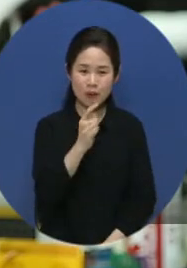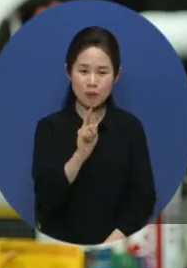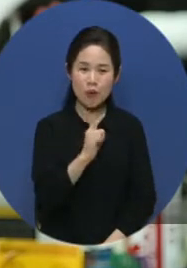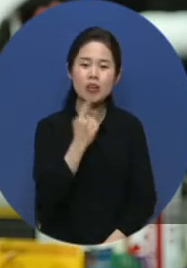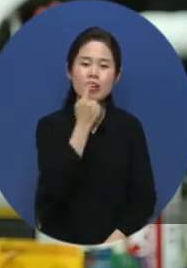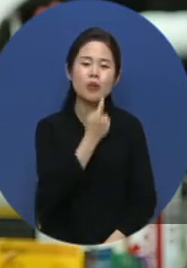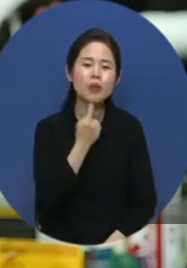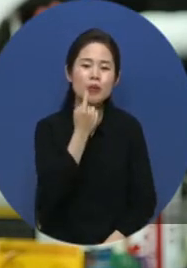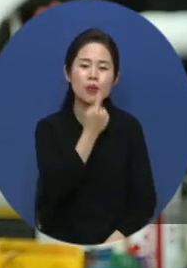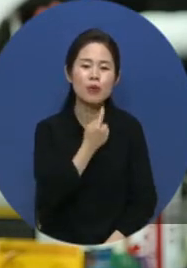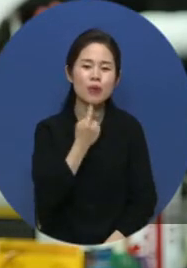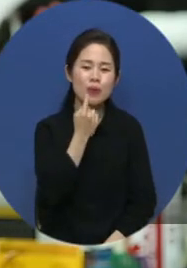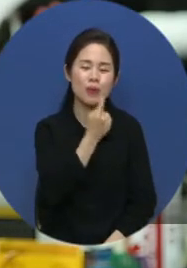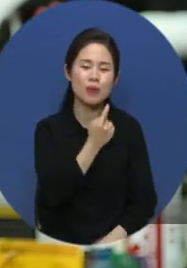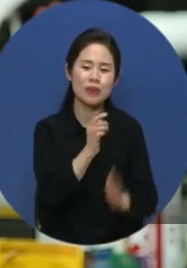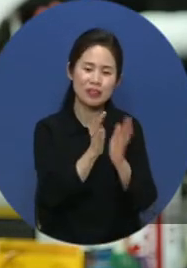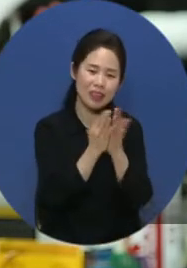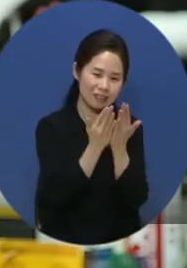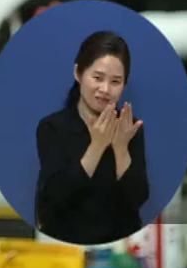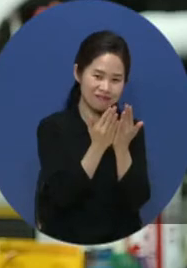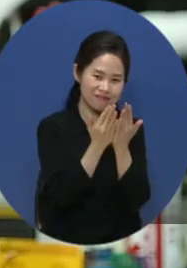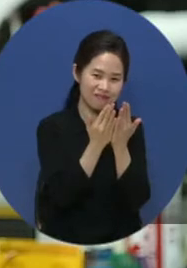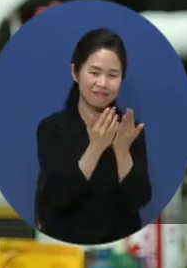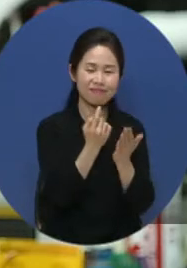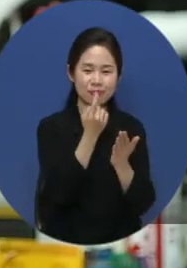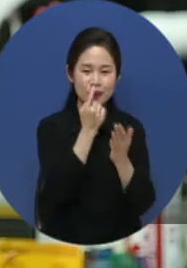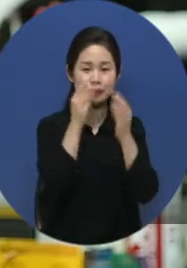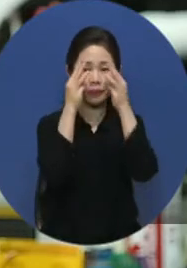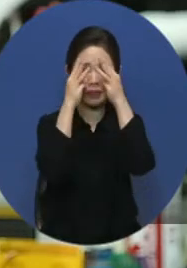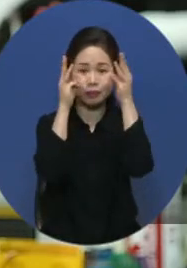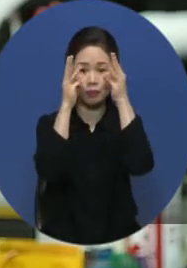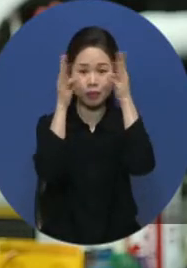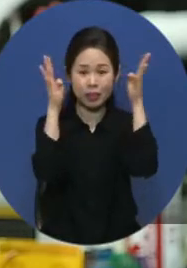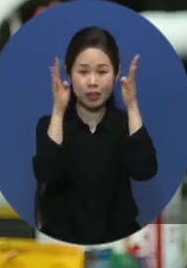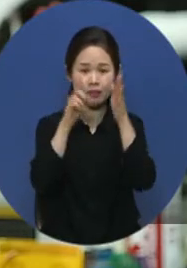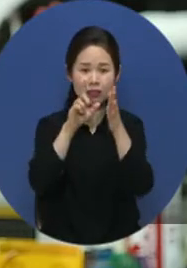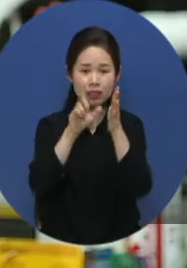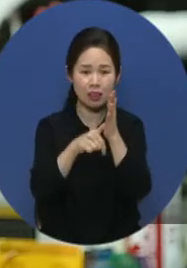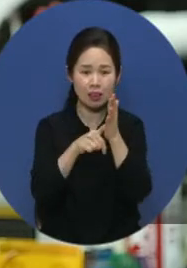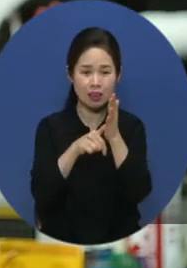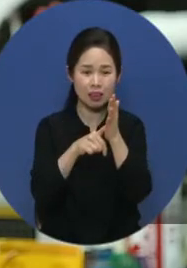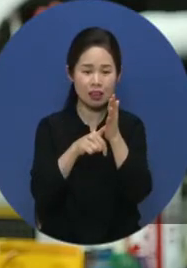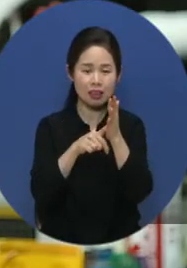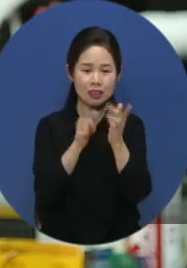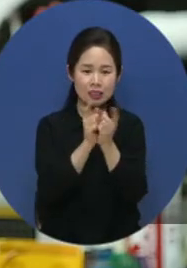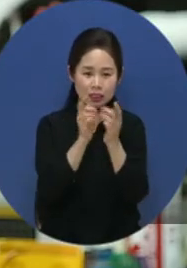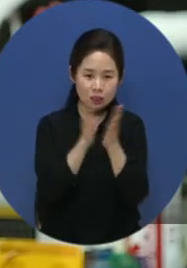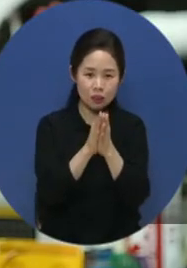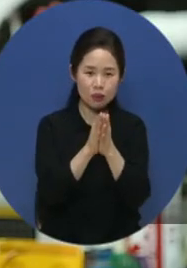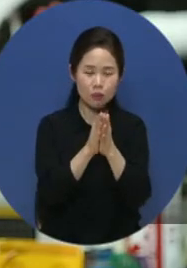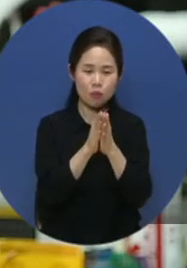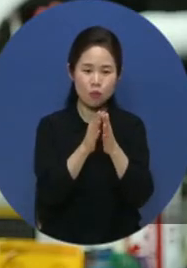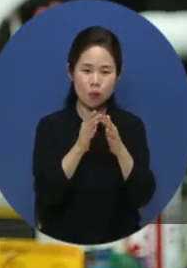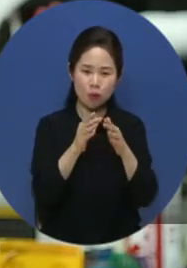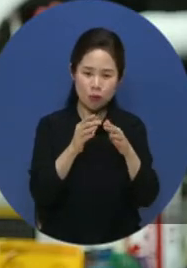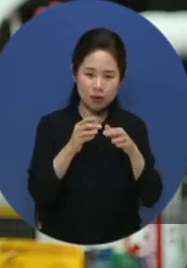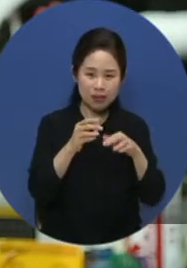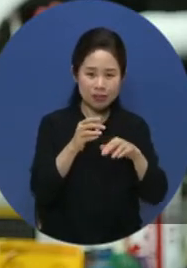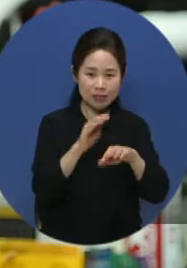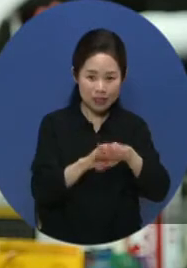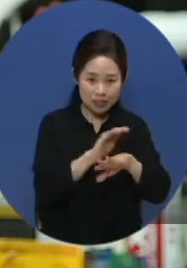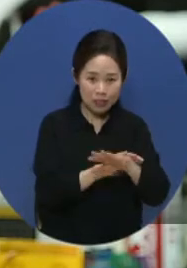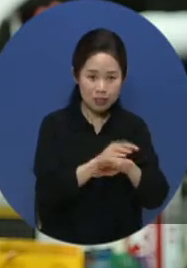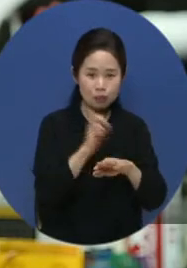이론 위주로 배우고, 이제 3, 4학년 때 이제 뭐 실험 과목이나 뭐 프로젝트를